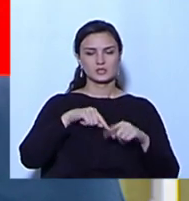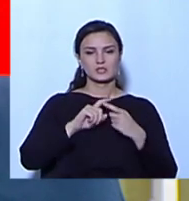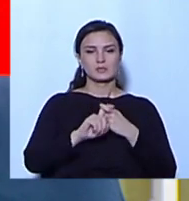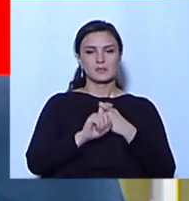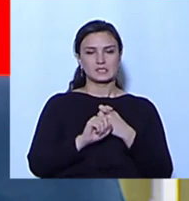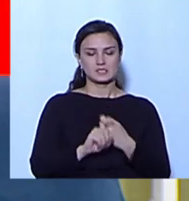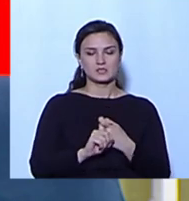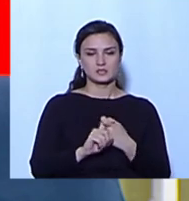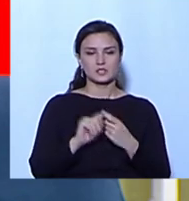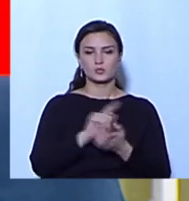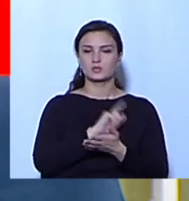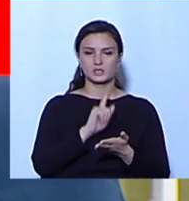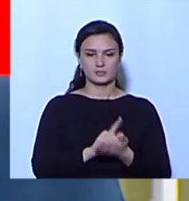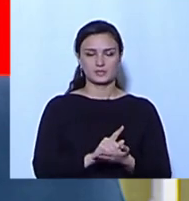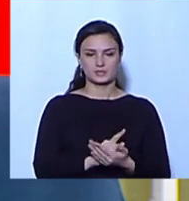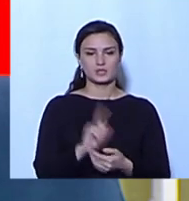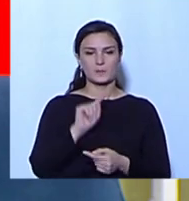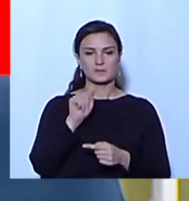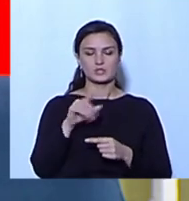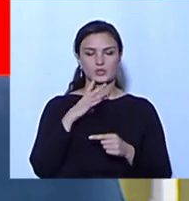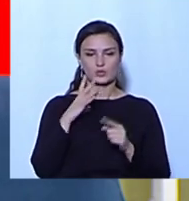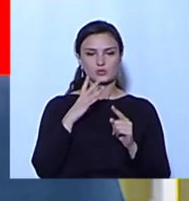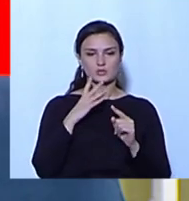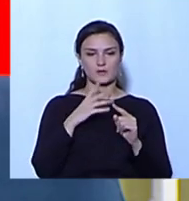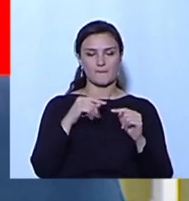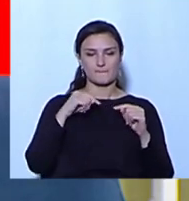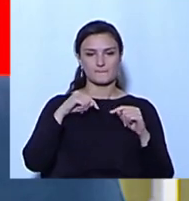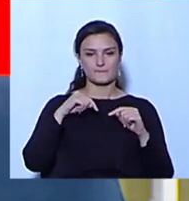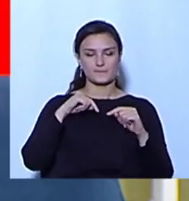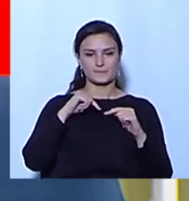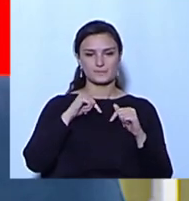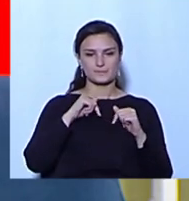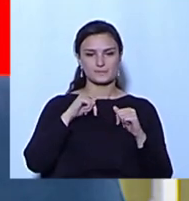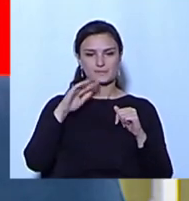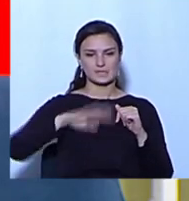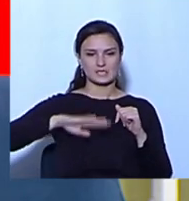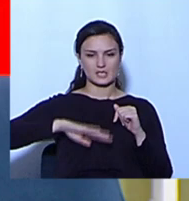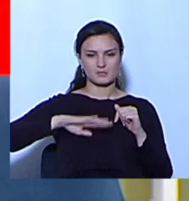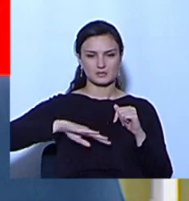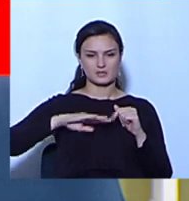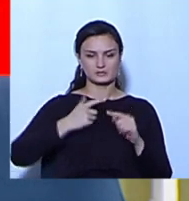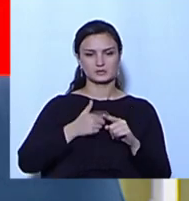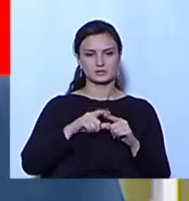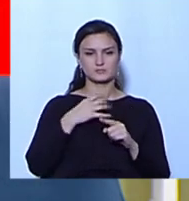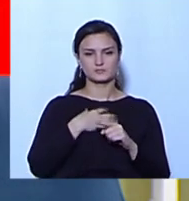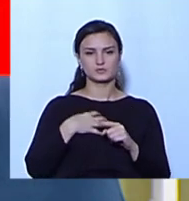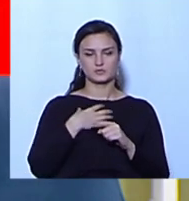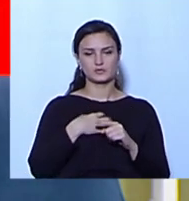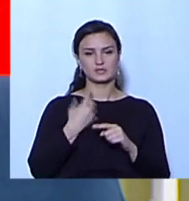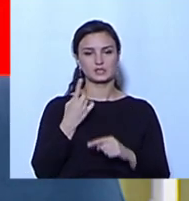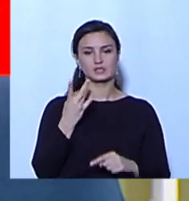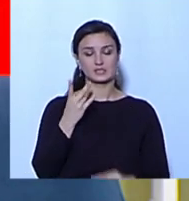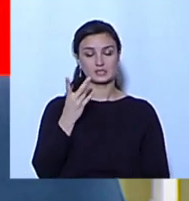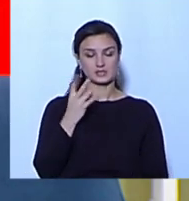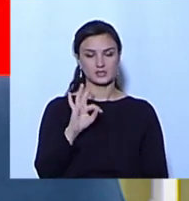ინფექციის წყარო და აუცილებელია, რომ ის მოთავსებული იყოს პაციენტის დაბლა. ძალიან დიდი მნიშვნელობა აქვს, რადგან